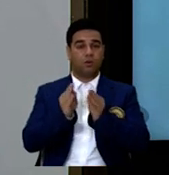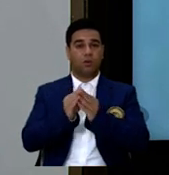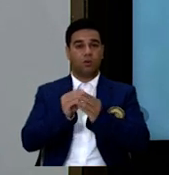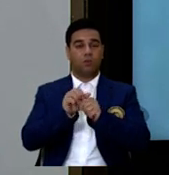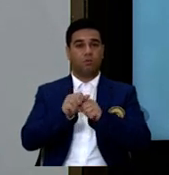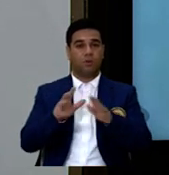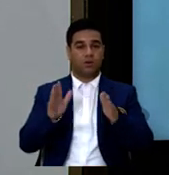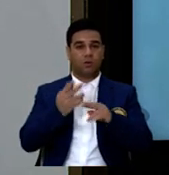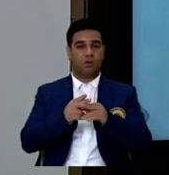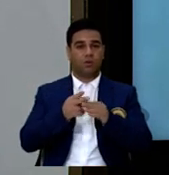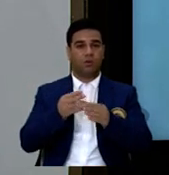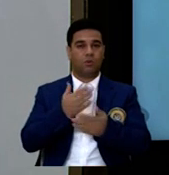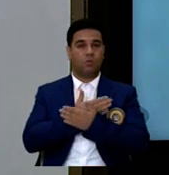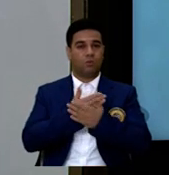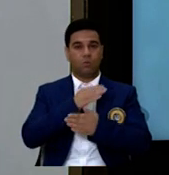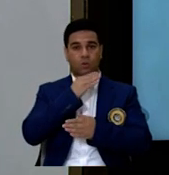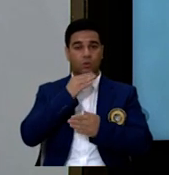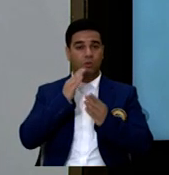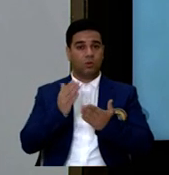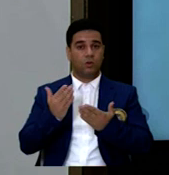parchalab yuboradi.